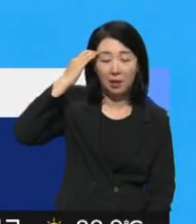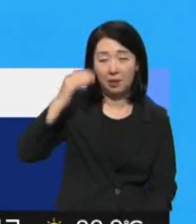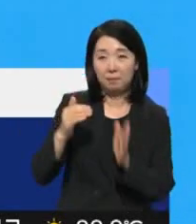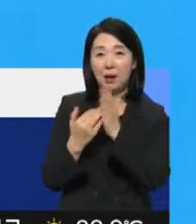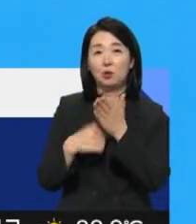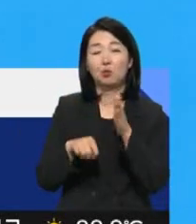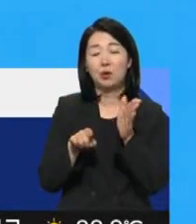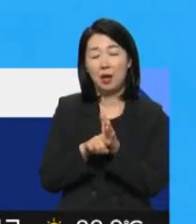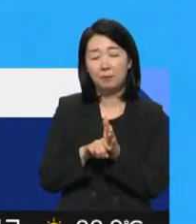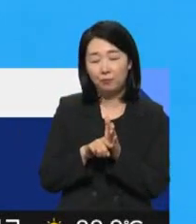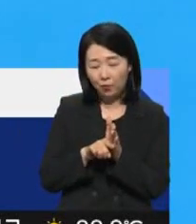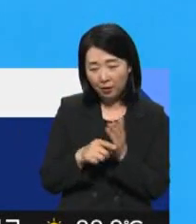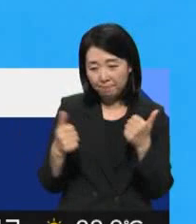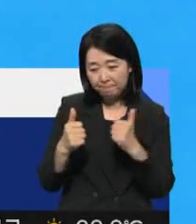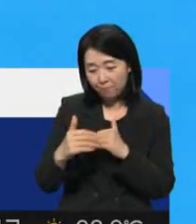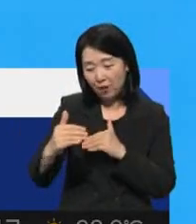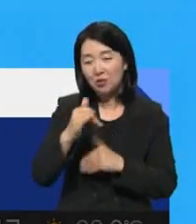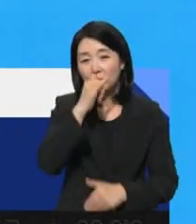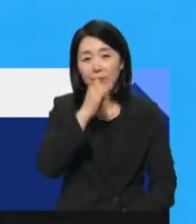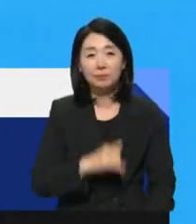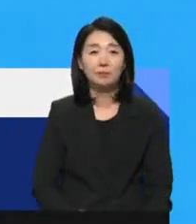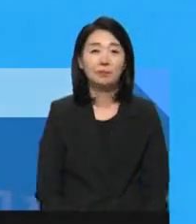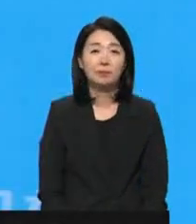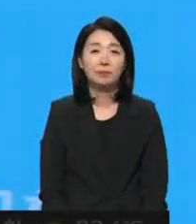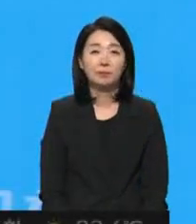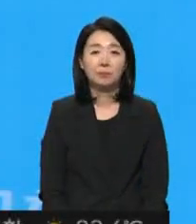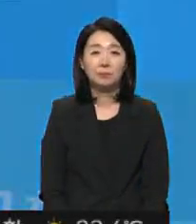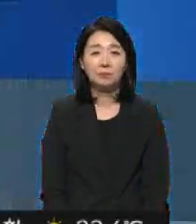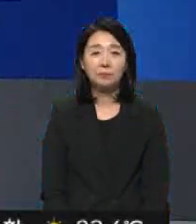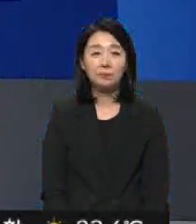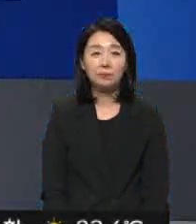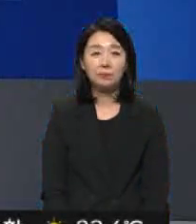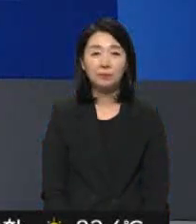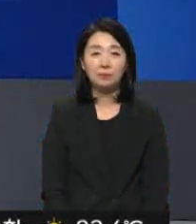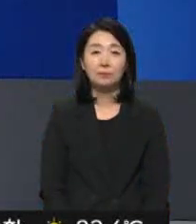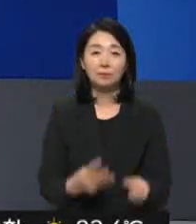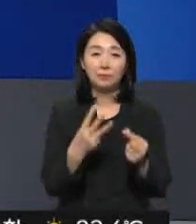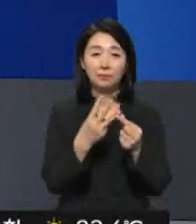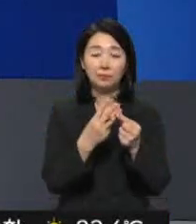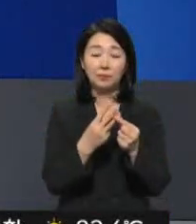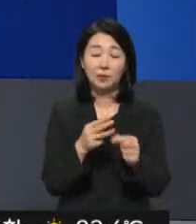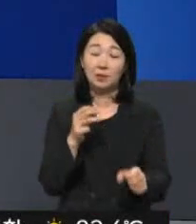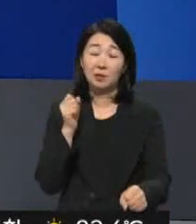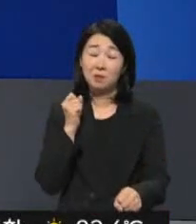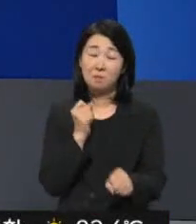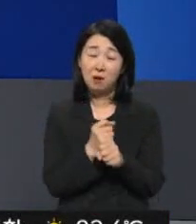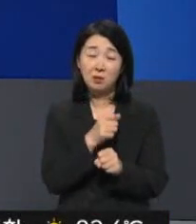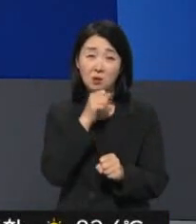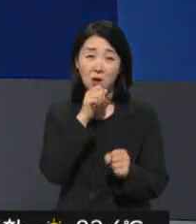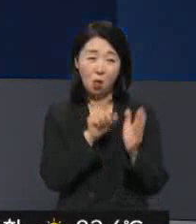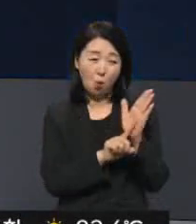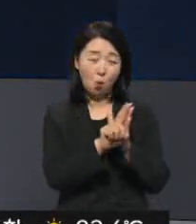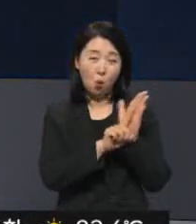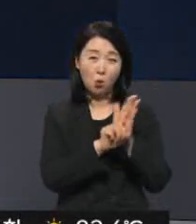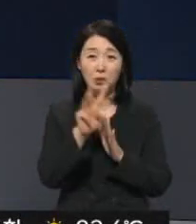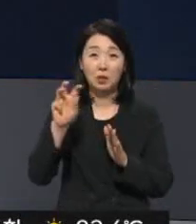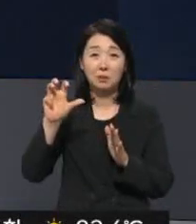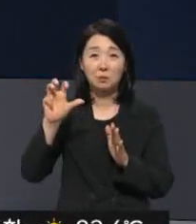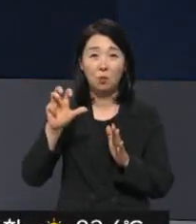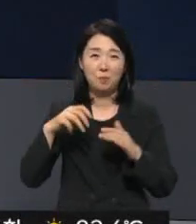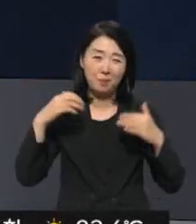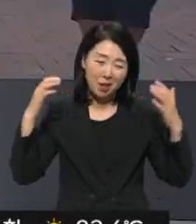위한 장치는 돼 있다 이렇게 말씀을 드리겠습니다. 네, 다음 픽은 벌써 35도로